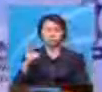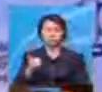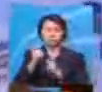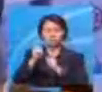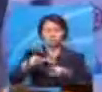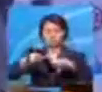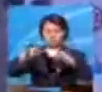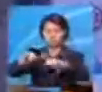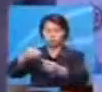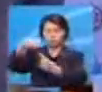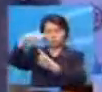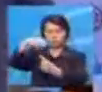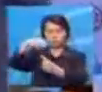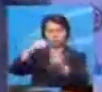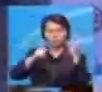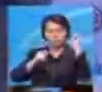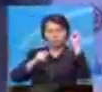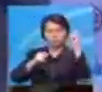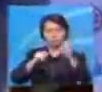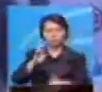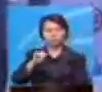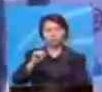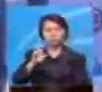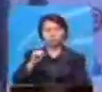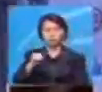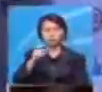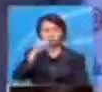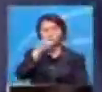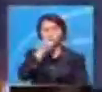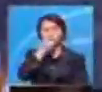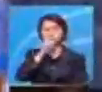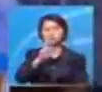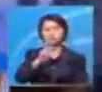hadiah disampaikan Penung persatuan badminton Malaysia Bam Datin seri rosmah